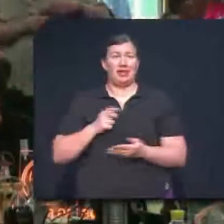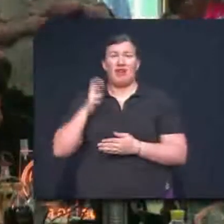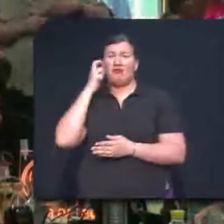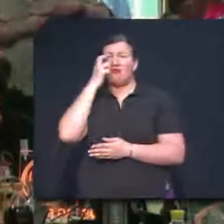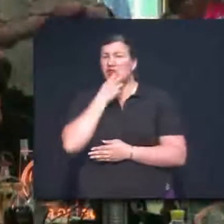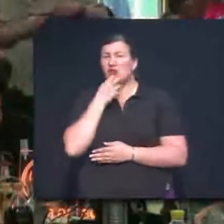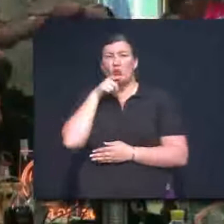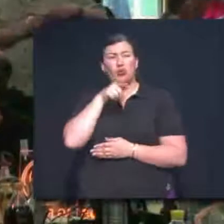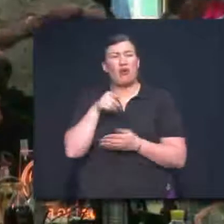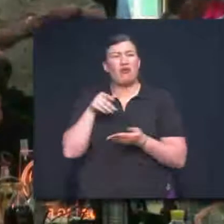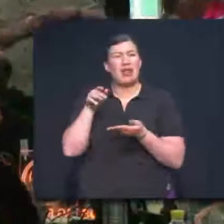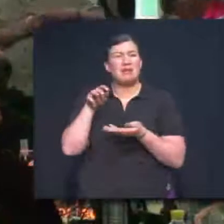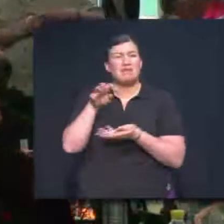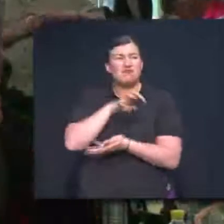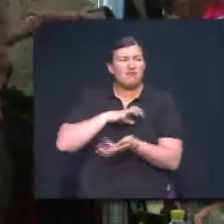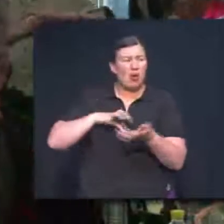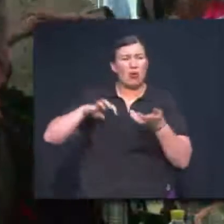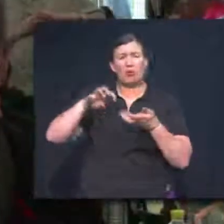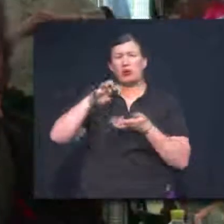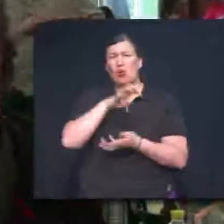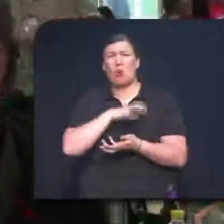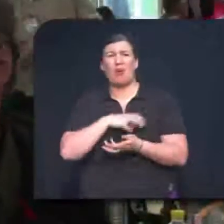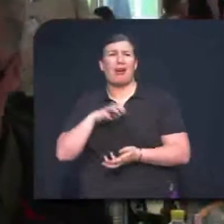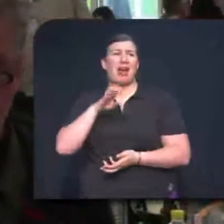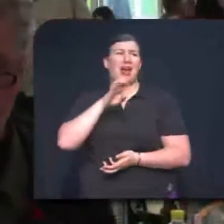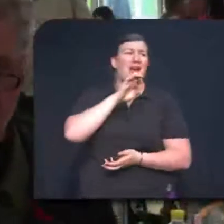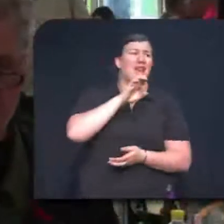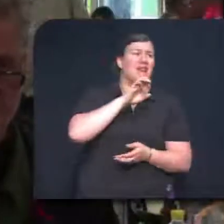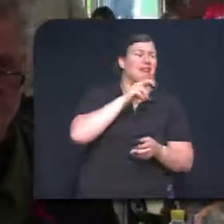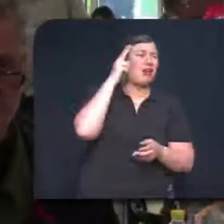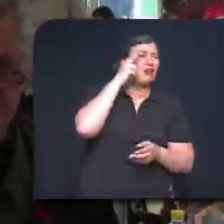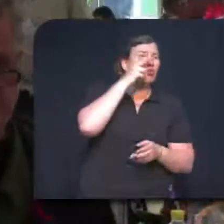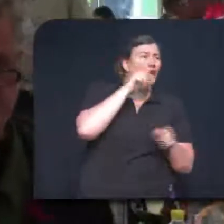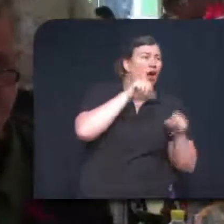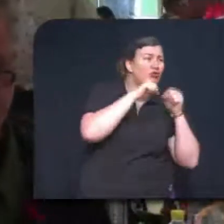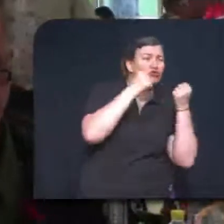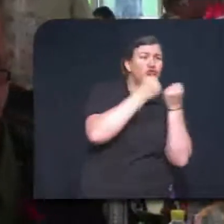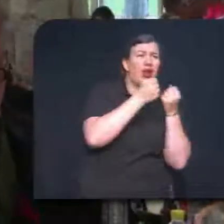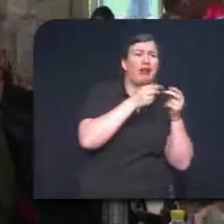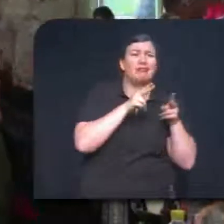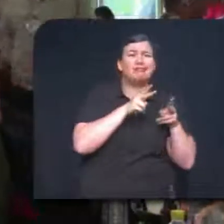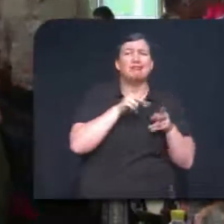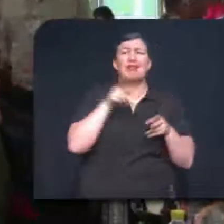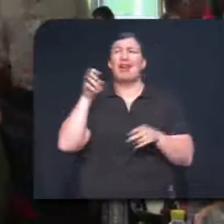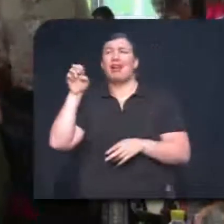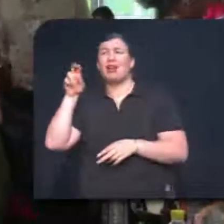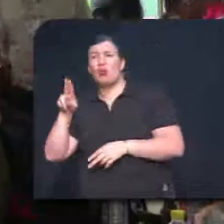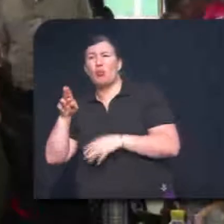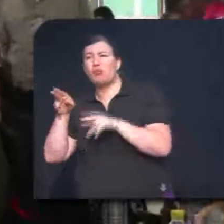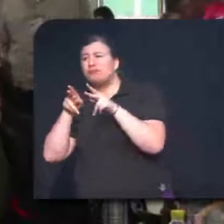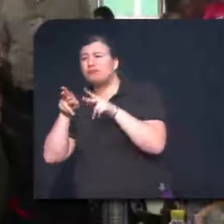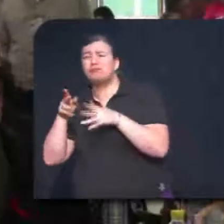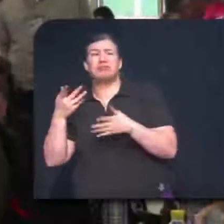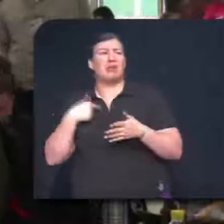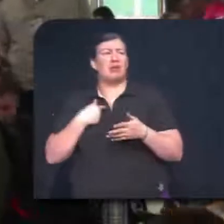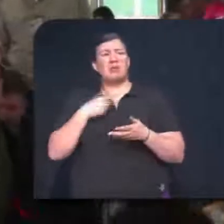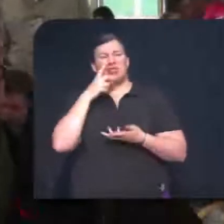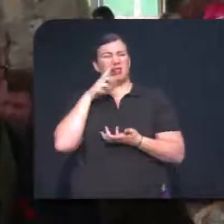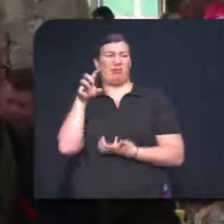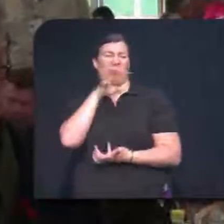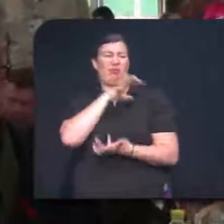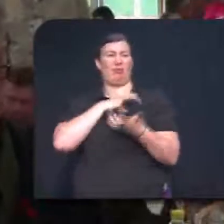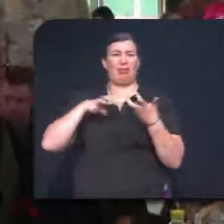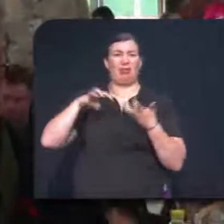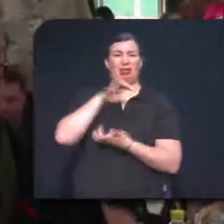aus nationalstaatlichen Regelungen und EU-Regelungen das wieder zu reparieren also mir kommt der nicht so ausgegoren